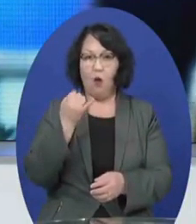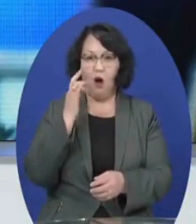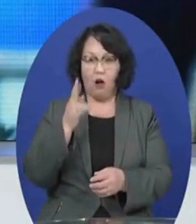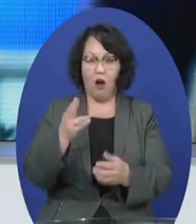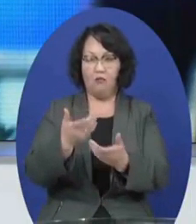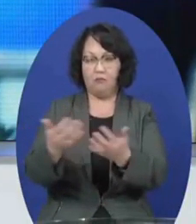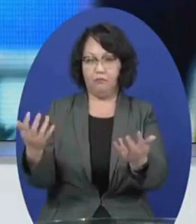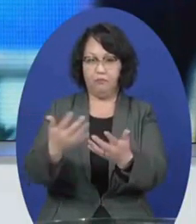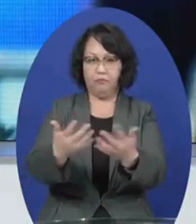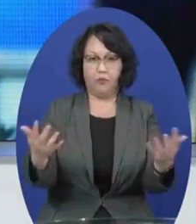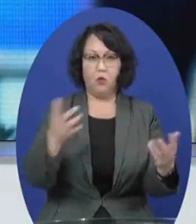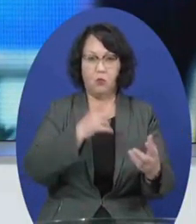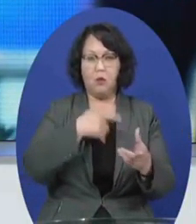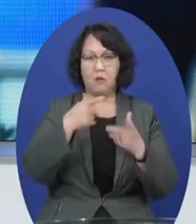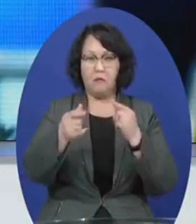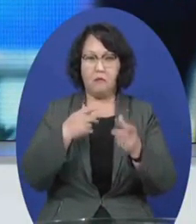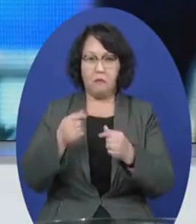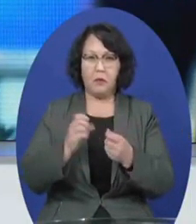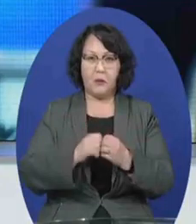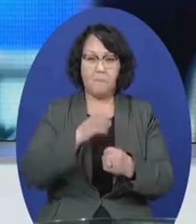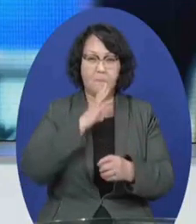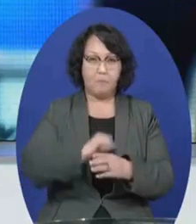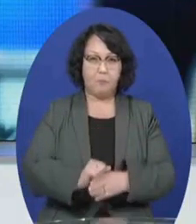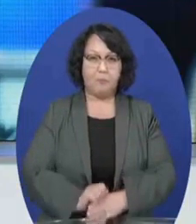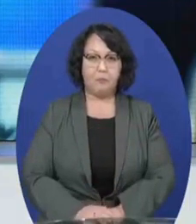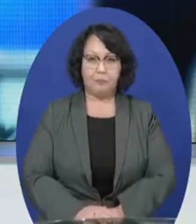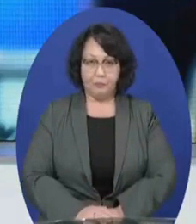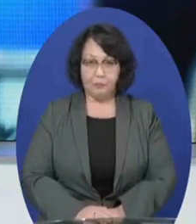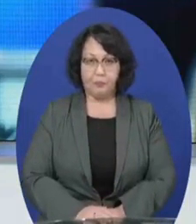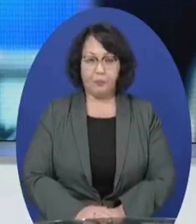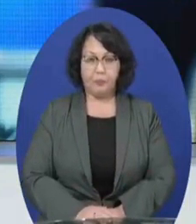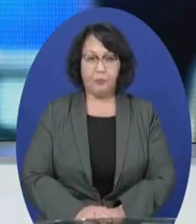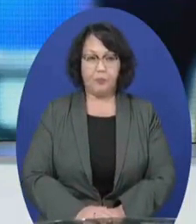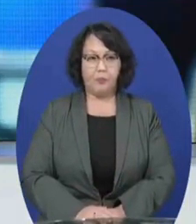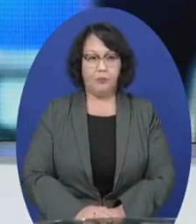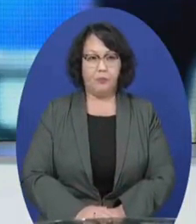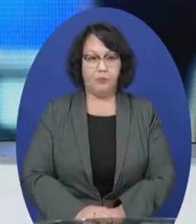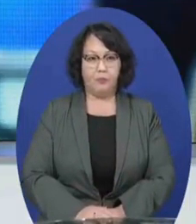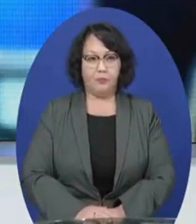байна. Вакцины толботой багц мэдээллийг сэтгүүлч Болор сайхан студид хүргэхээр бэлэн боллоо.